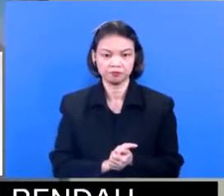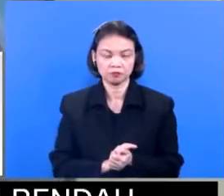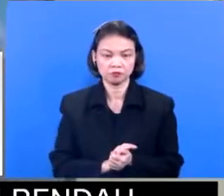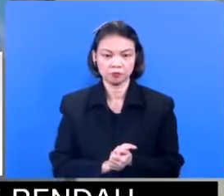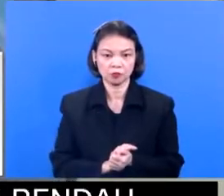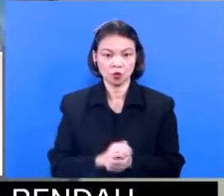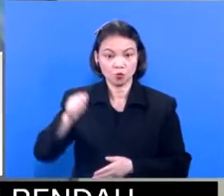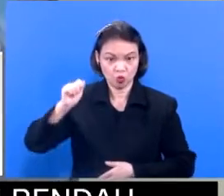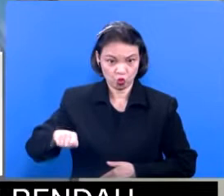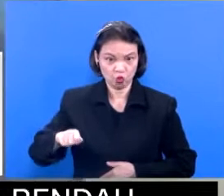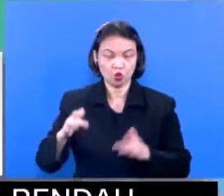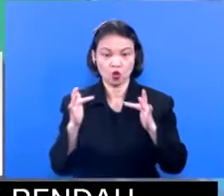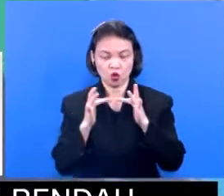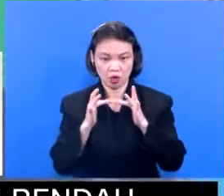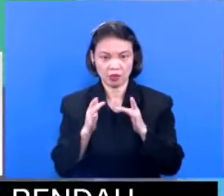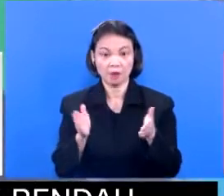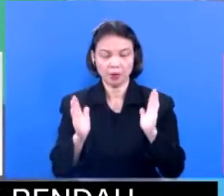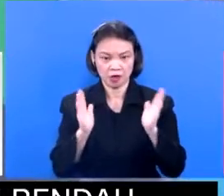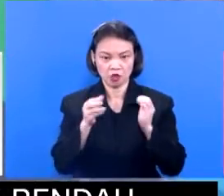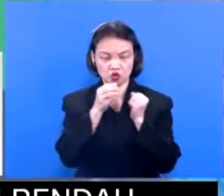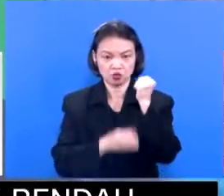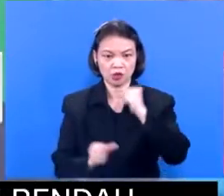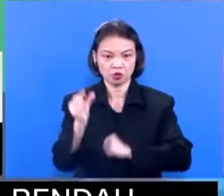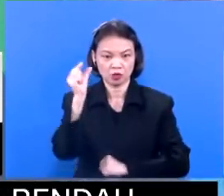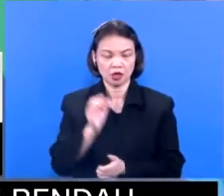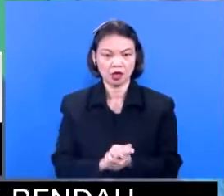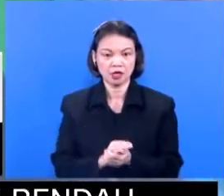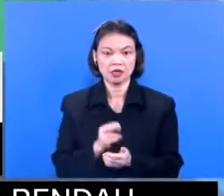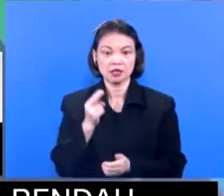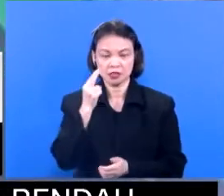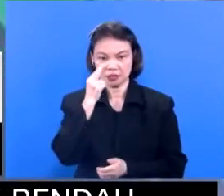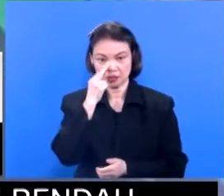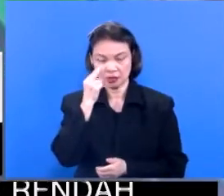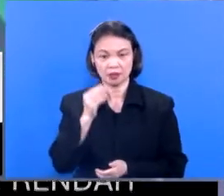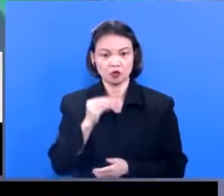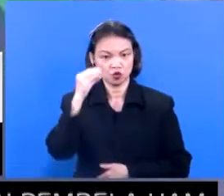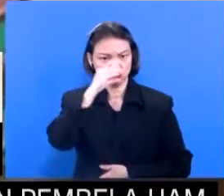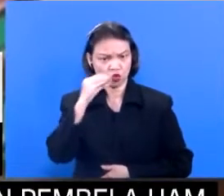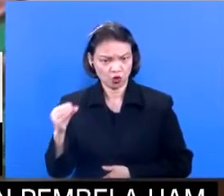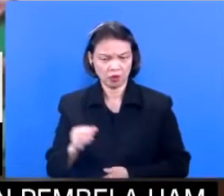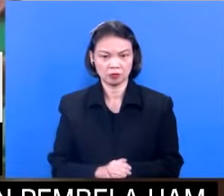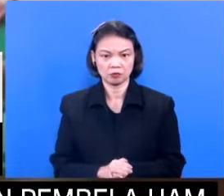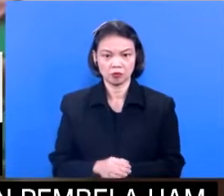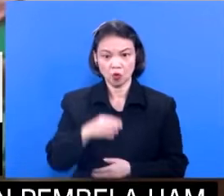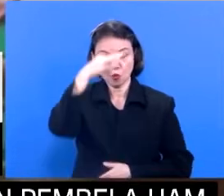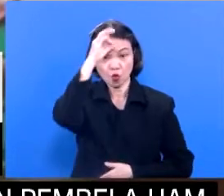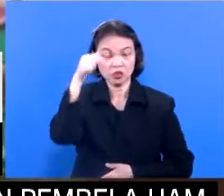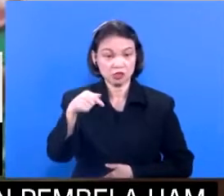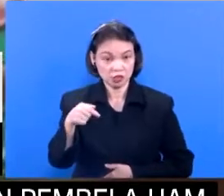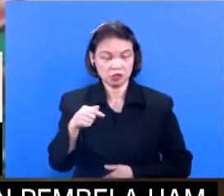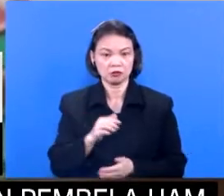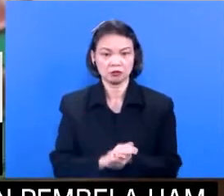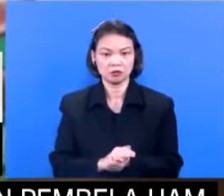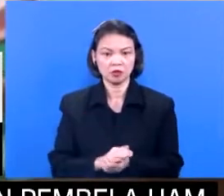4 Pengadilan Negeri Kelas 1 A Medan, Sumatera Utara pada Senin sore, JPU menilai anggota Polres Belawan berpangkat Aibda tersebut